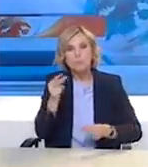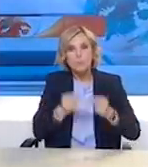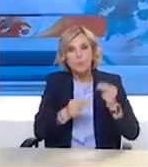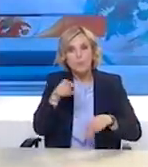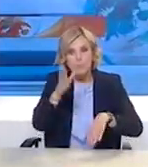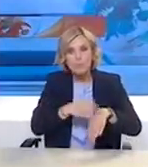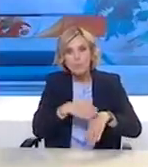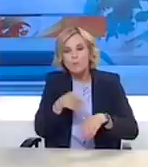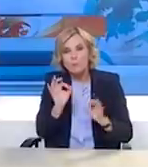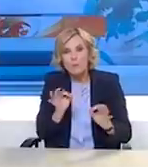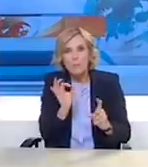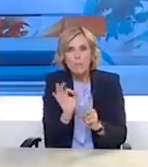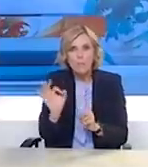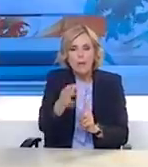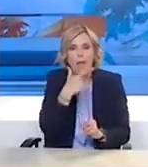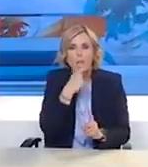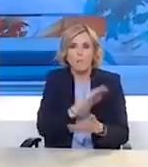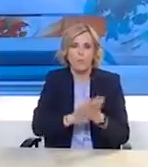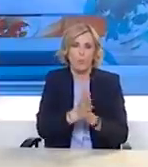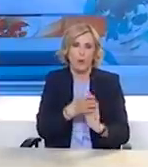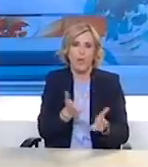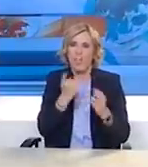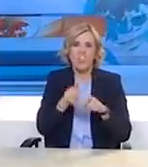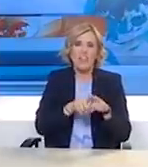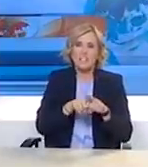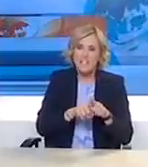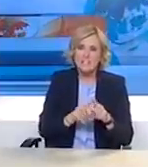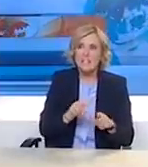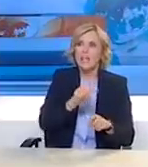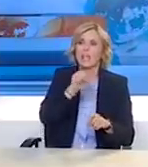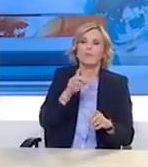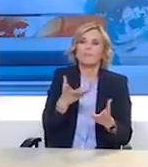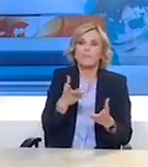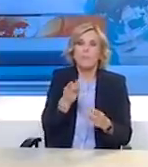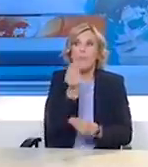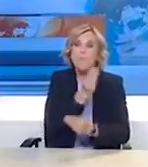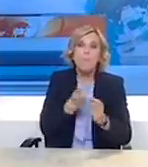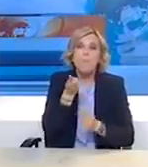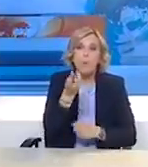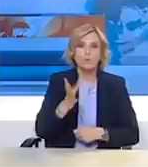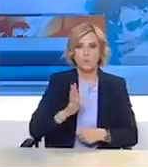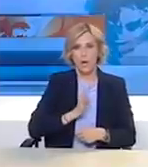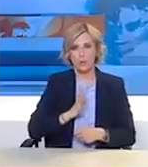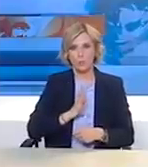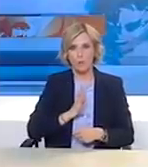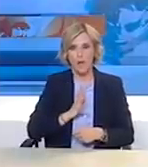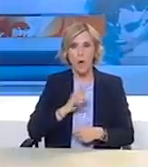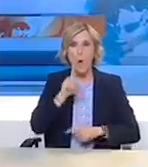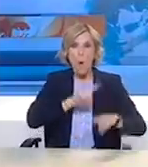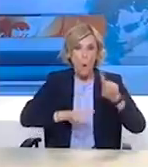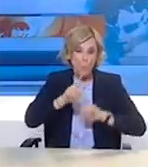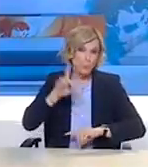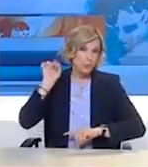θέμα. Και δεν έχει αφορά μόνο την καμπύλη, νομίζω θα μας τα πει και αυτό ο κύριος καθηγητής. Αλλά αφορά ότι αυξάνονται οι